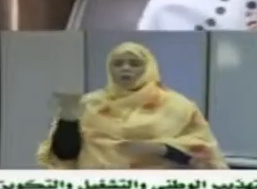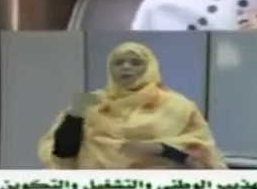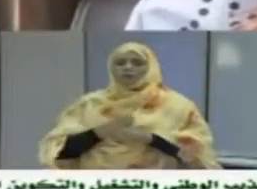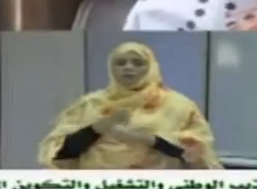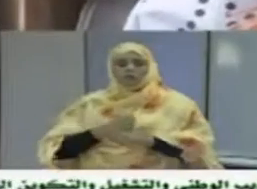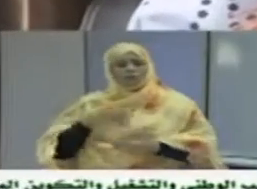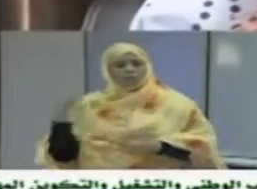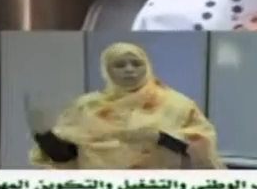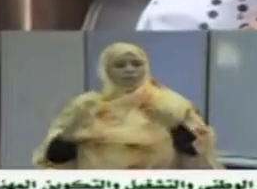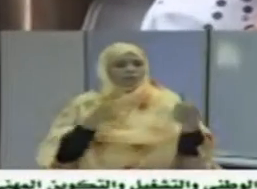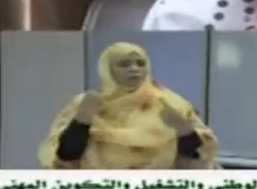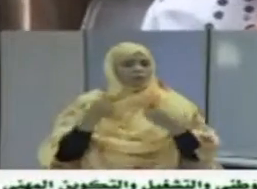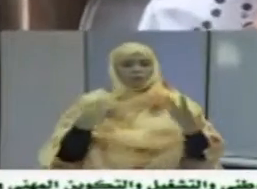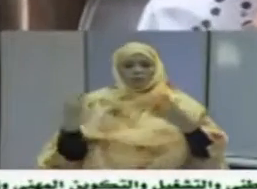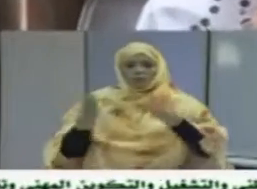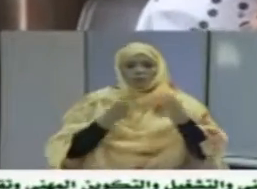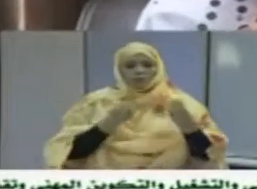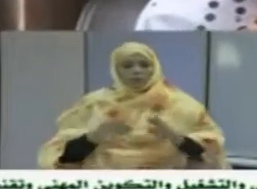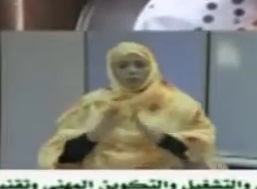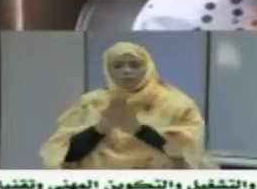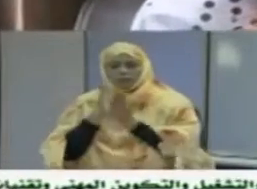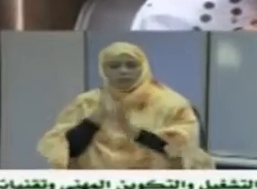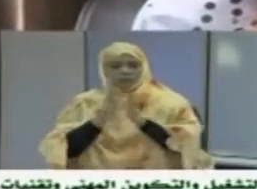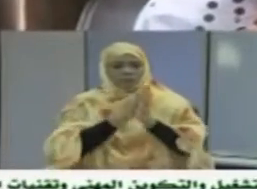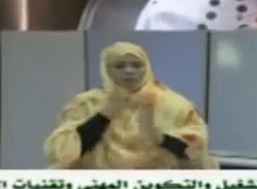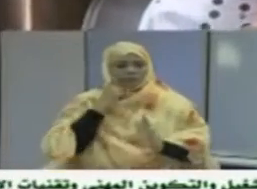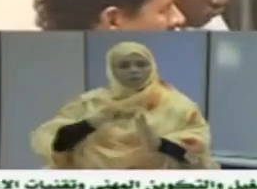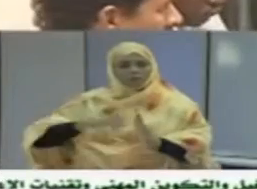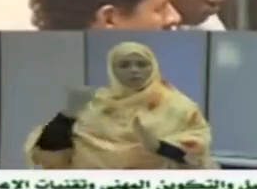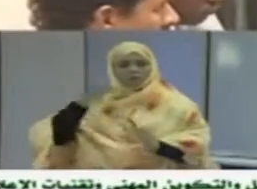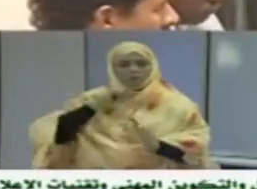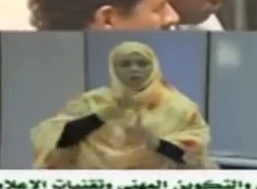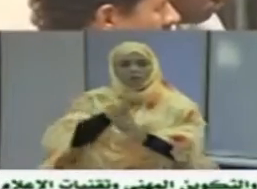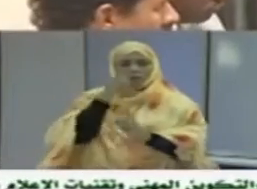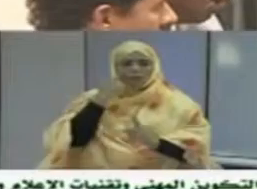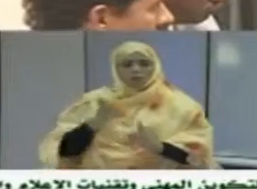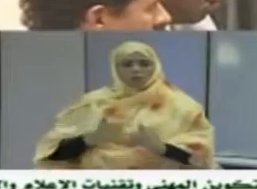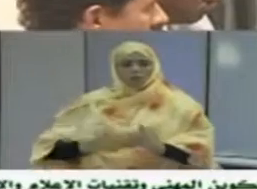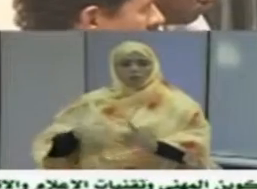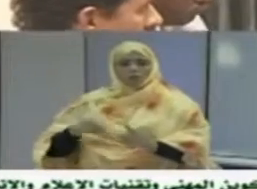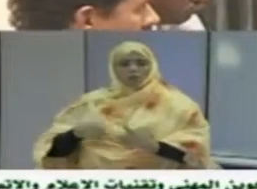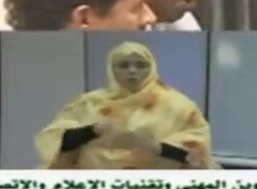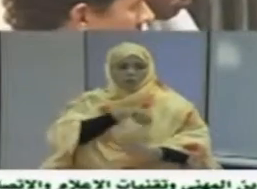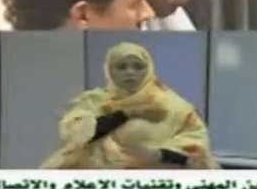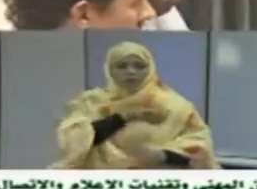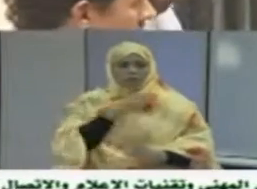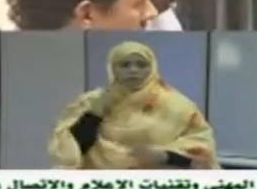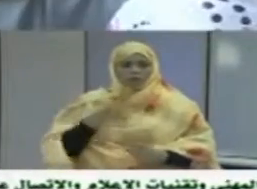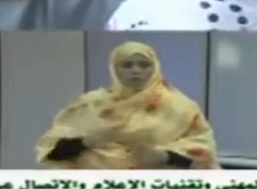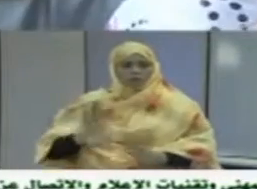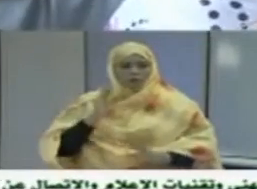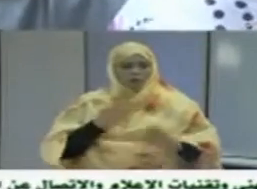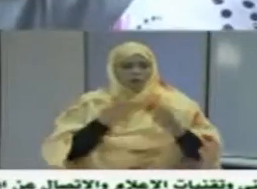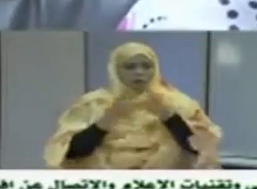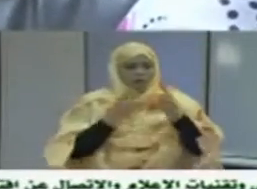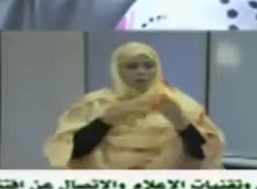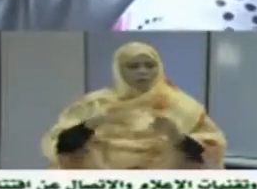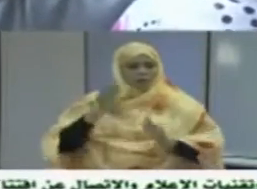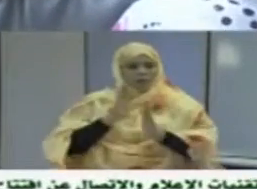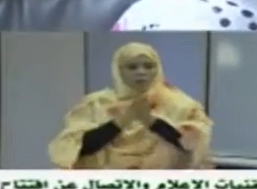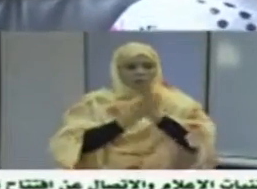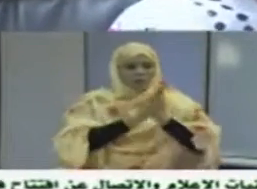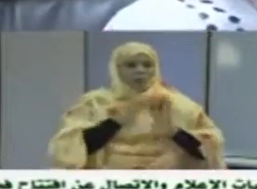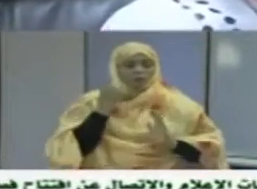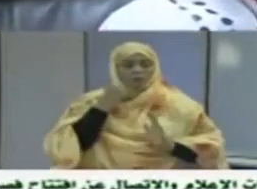المعاملات والملفات في أقرب وقت، لا سيما تلك المتعلقة بالمواطنين، كما شددت على ضرورة التقيد